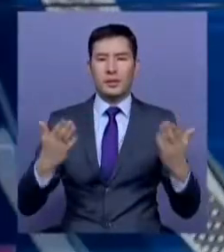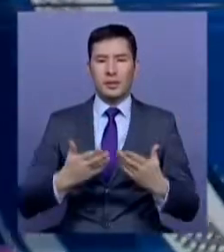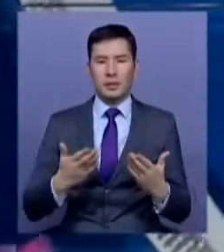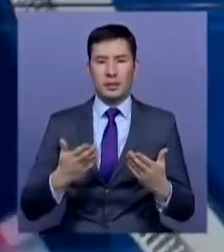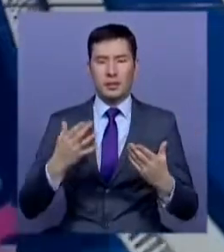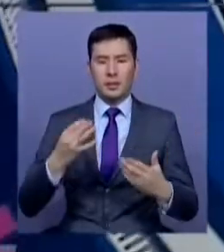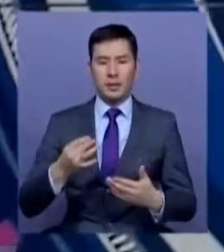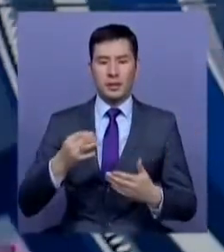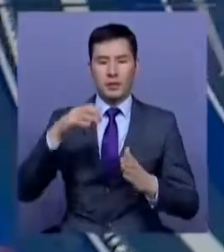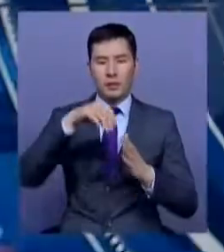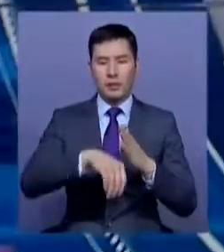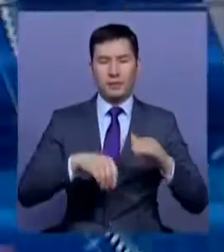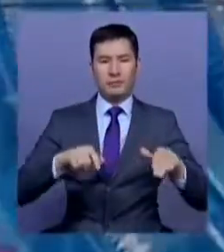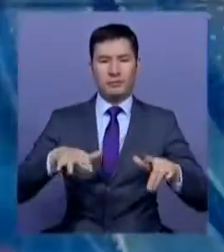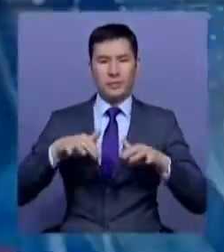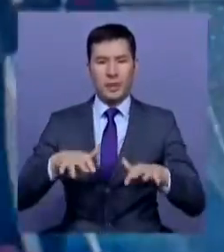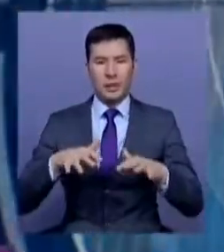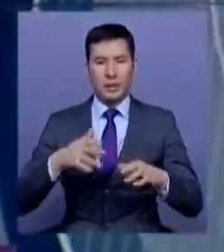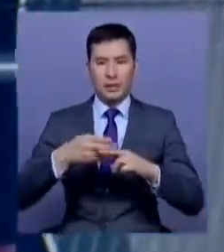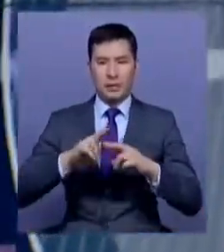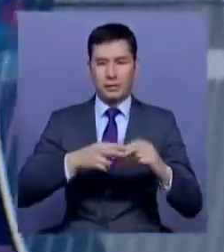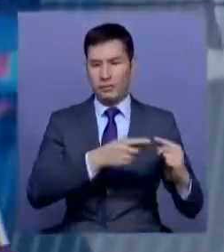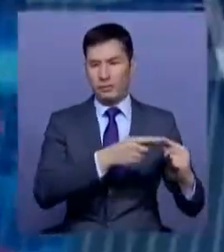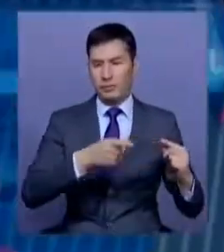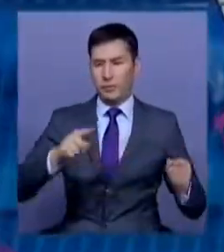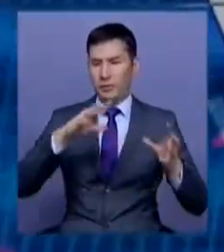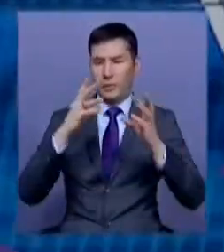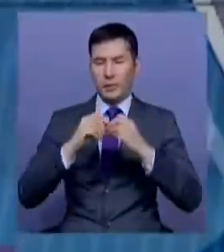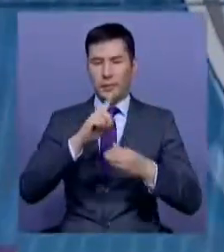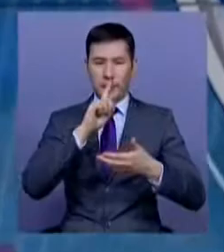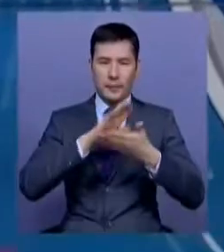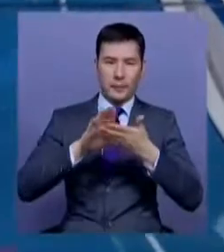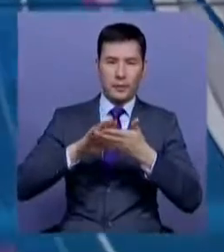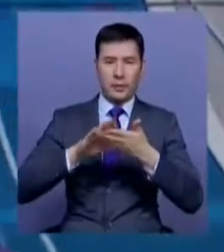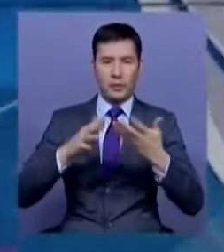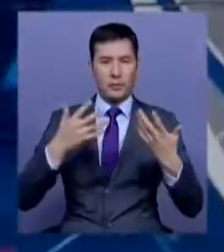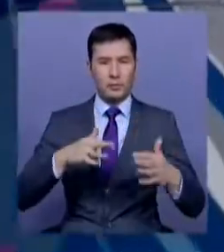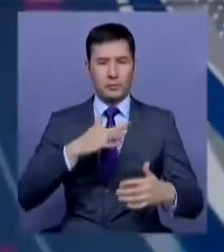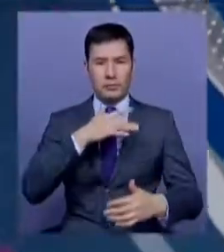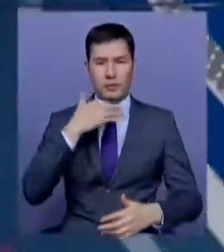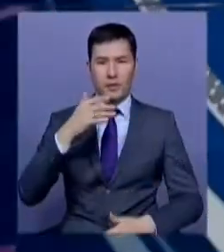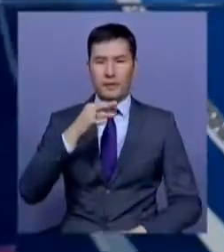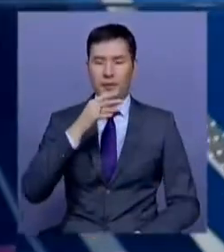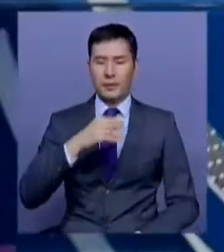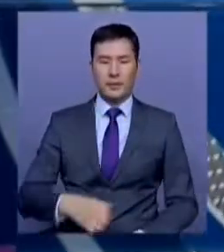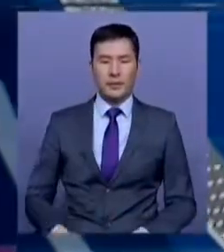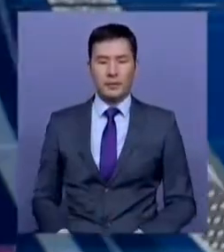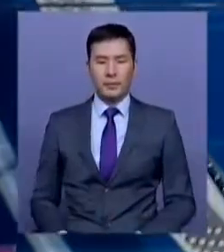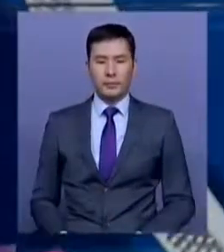50 орындық компьютерлік клуб карантин басынан бері қалай жасырын жұмыс жасап келген? Әріптесім Сымбат Ноғайдың